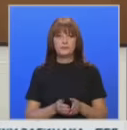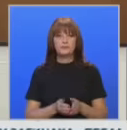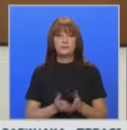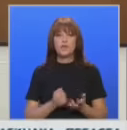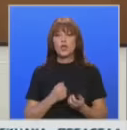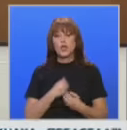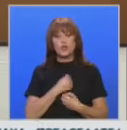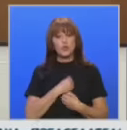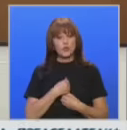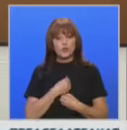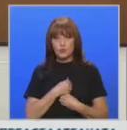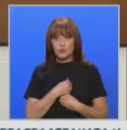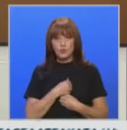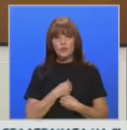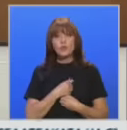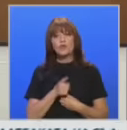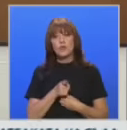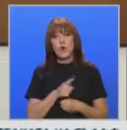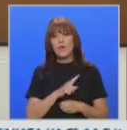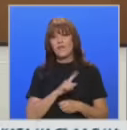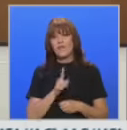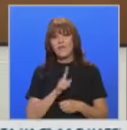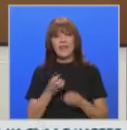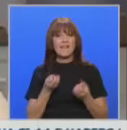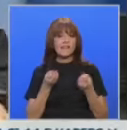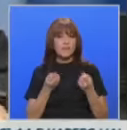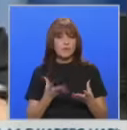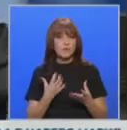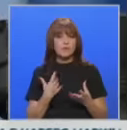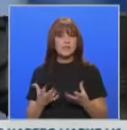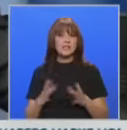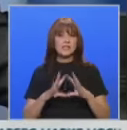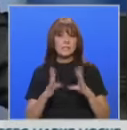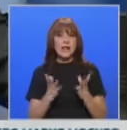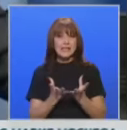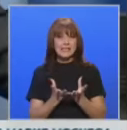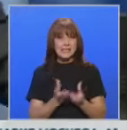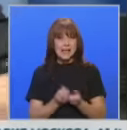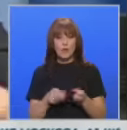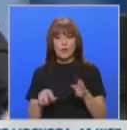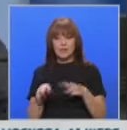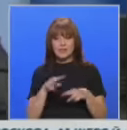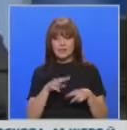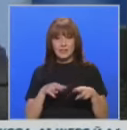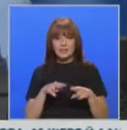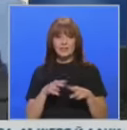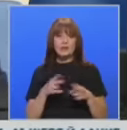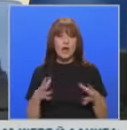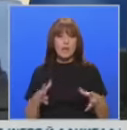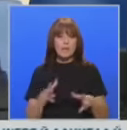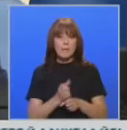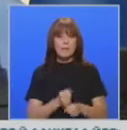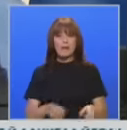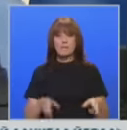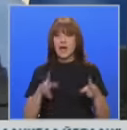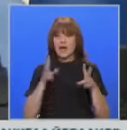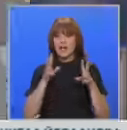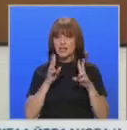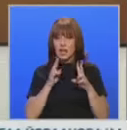Трудно е, но не е невъзможно да бъдем заедно и в търсенето и намирането на решения за преодоляването